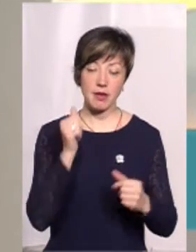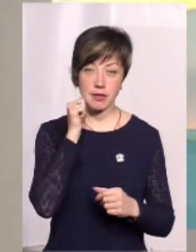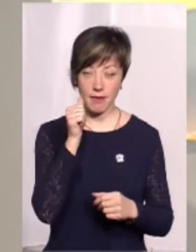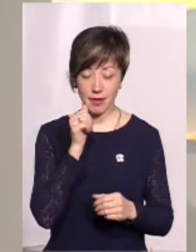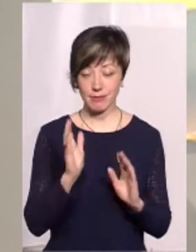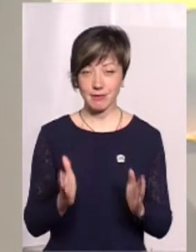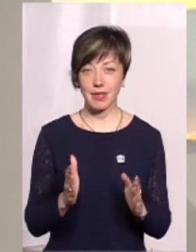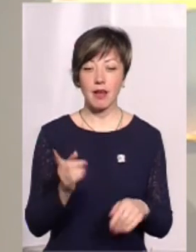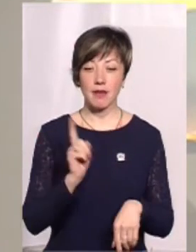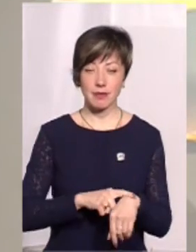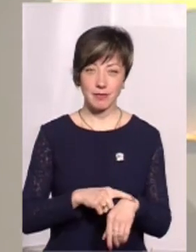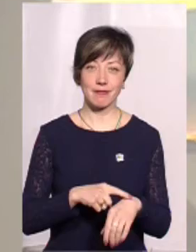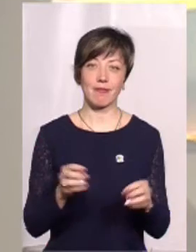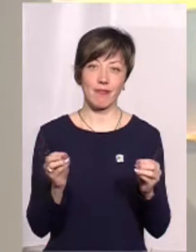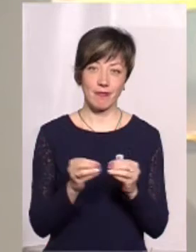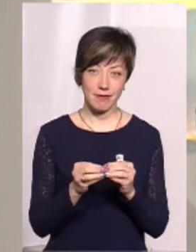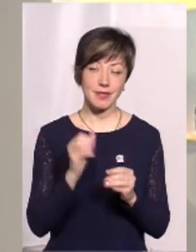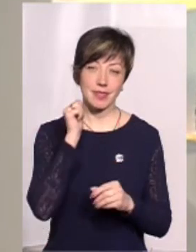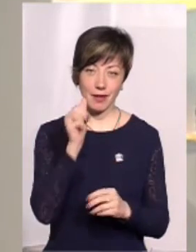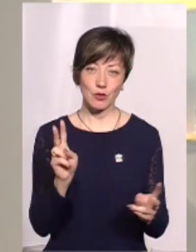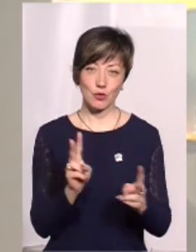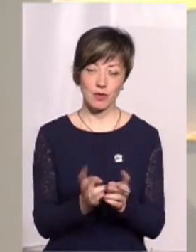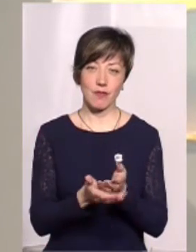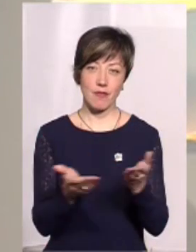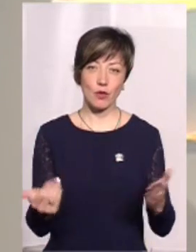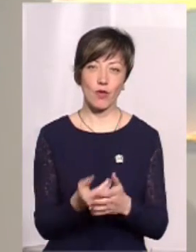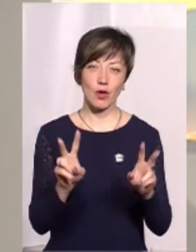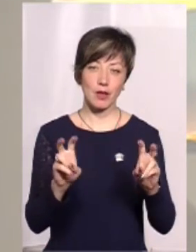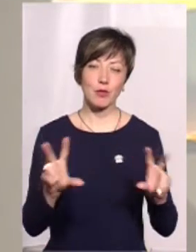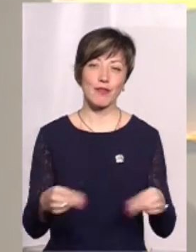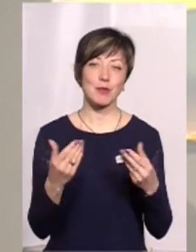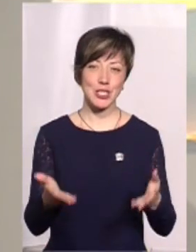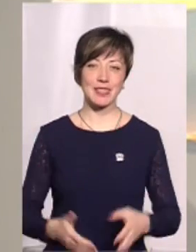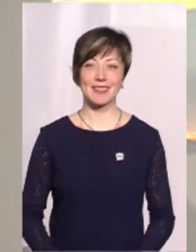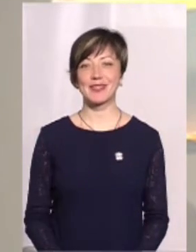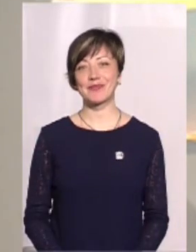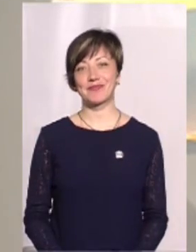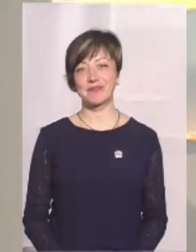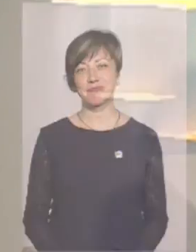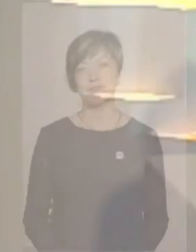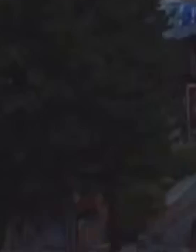завтра. У цій же порі завтра чекатиму вас з новою темою. Нехай щастить.